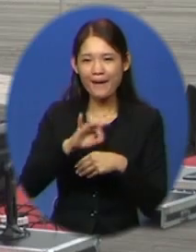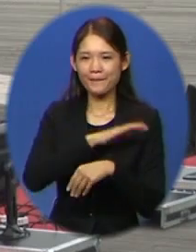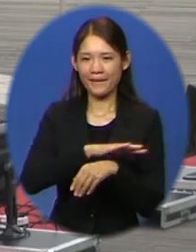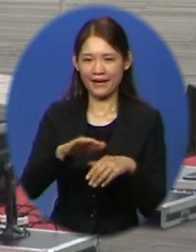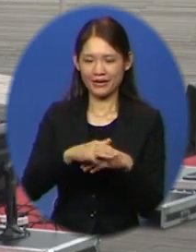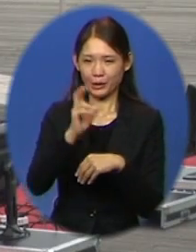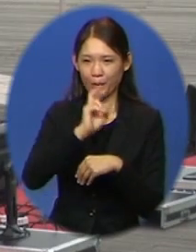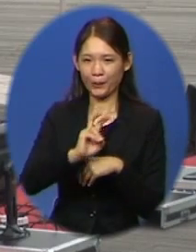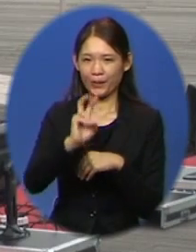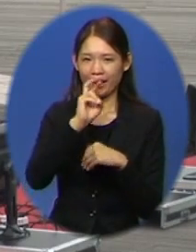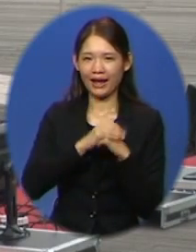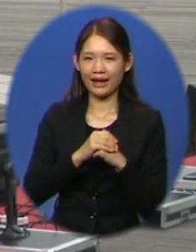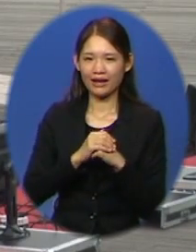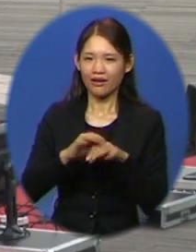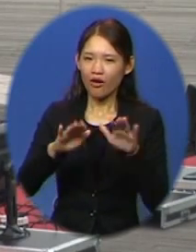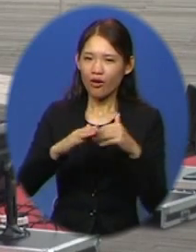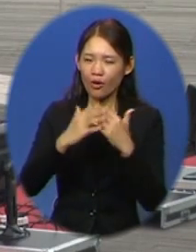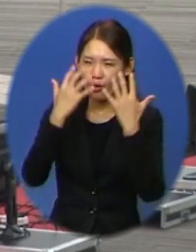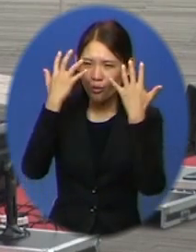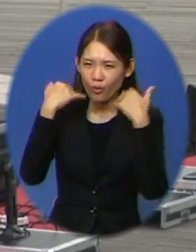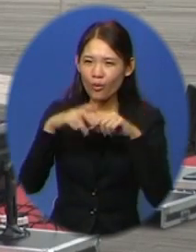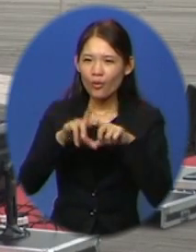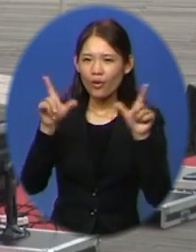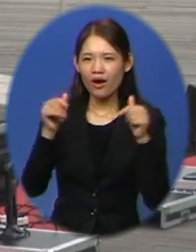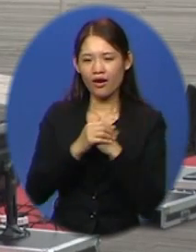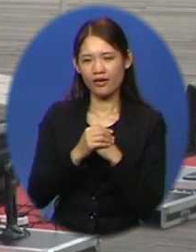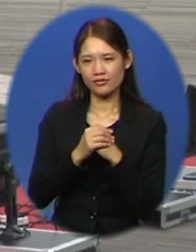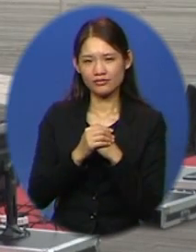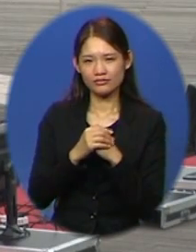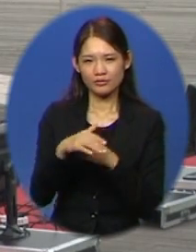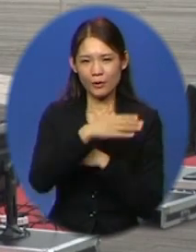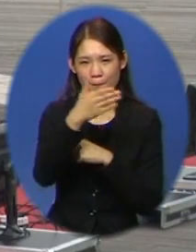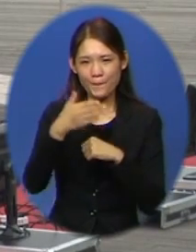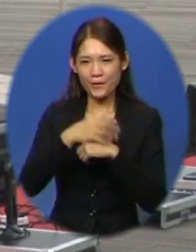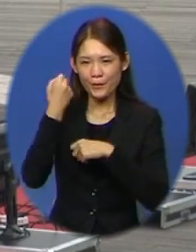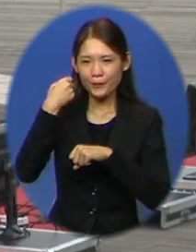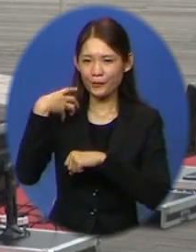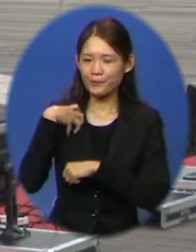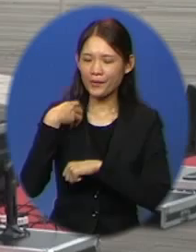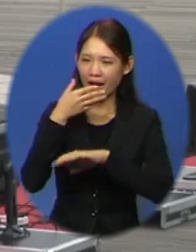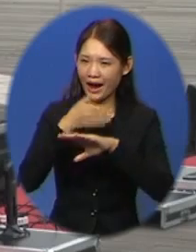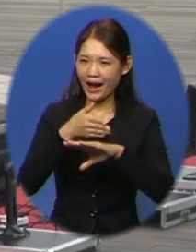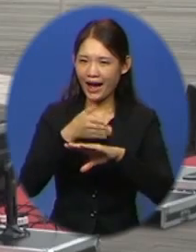부르는데요. 오늘 더운 날씨에 정말 좋은 공연 감사합니다.